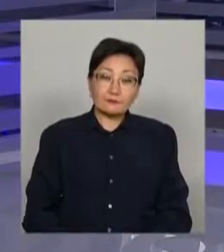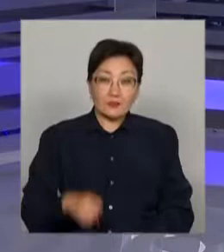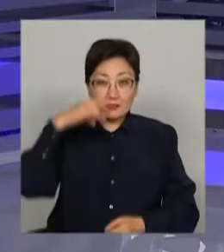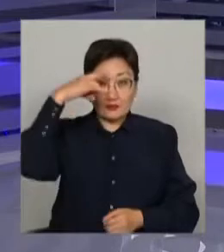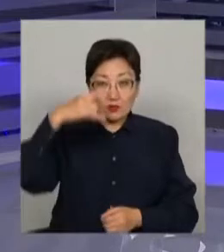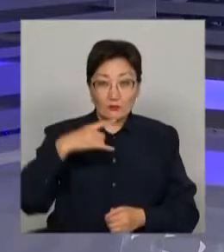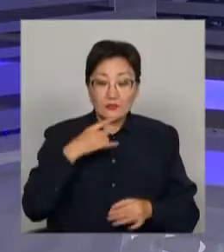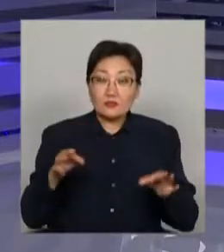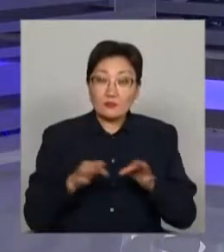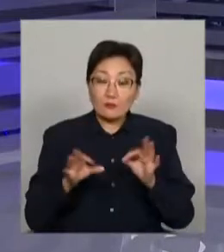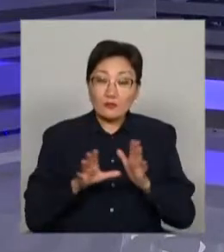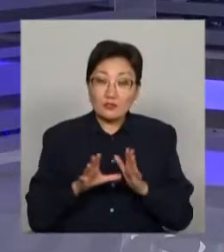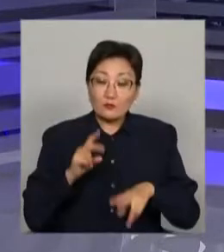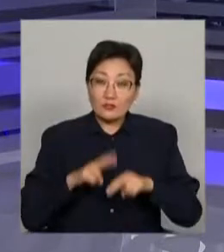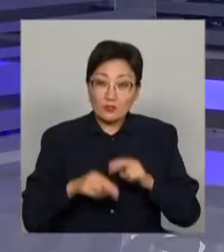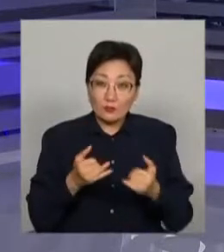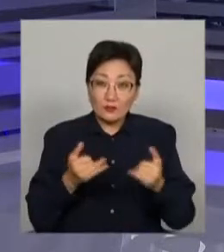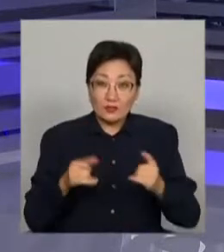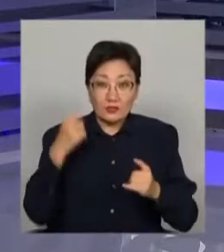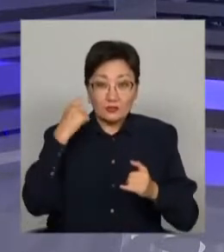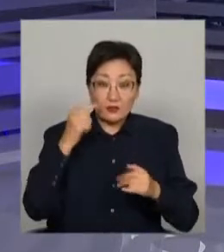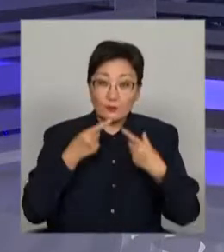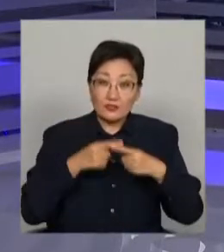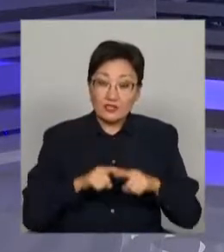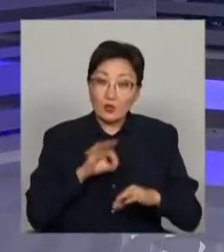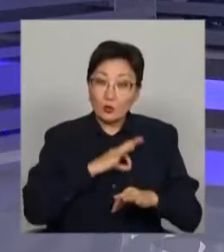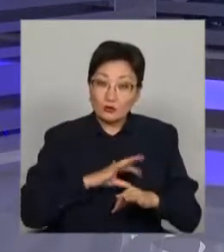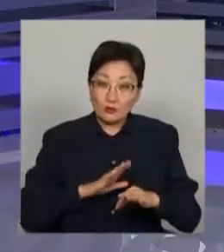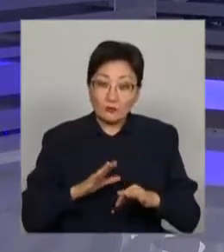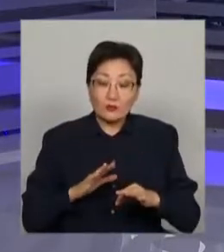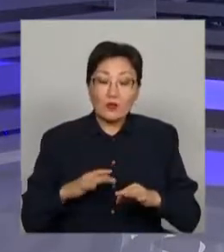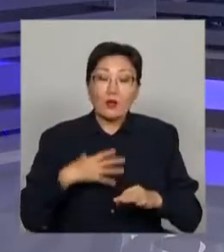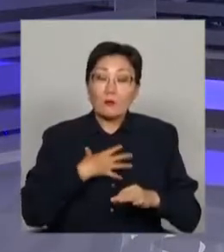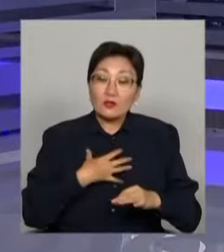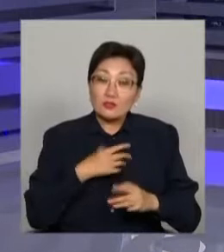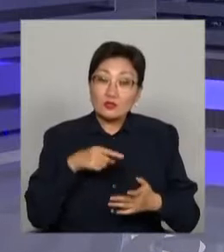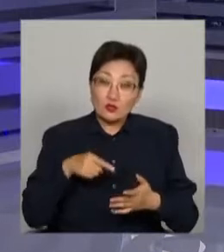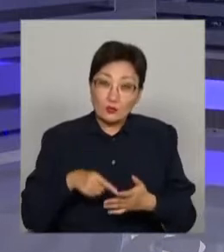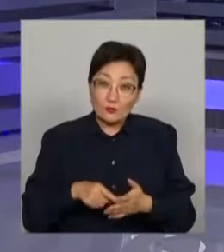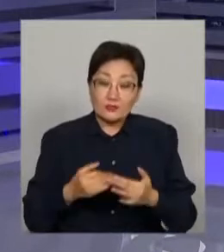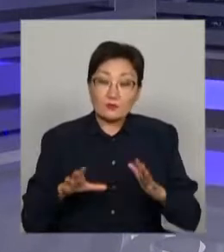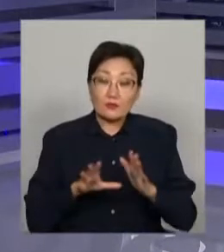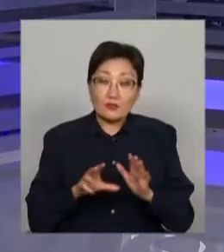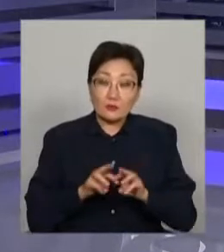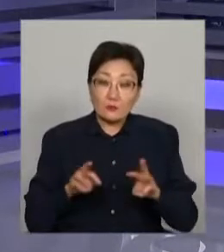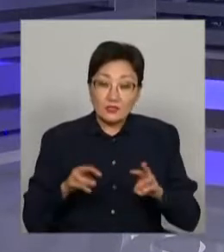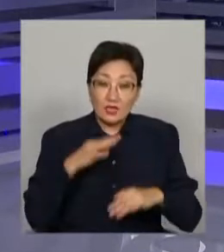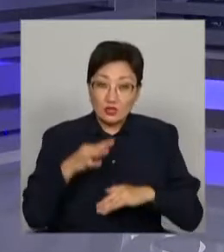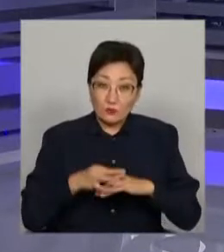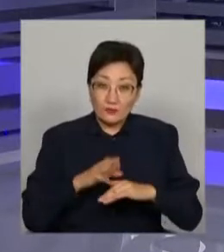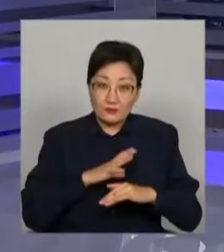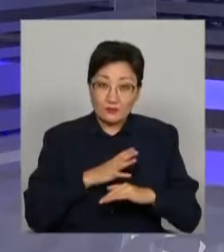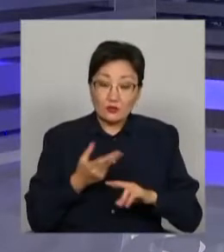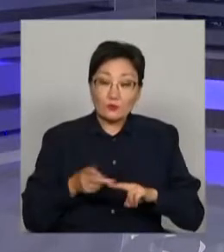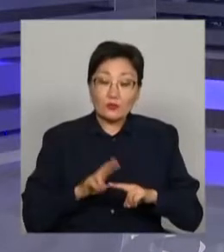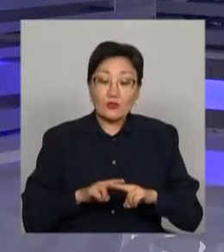Қазақстан атом электр станциясын салу үшін АқШ технологиясын қолданбайды. Көптің көкейінде жүрген сауалға энергетика министрі жауап берді.